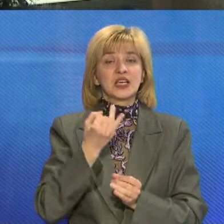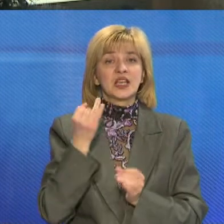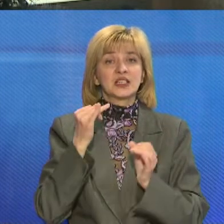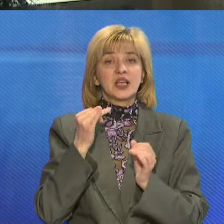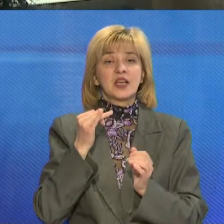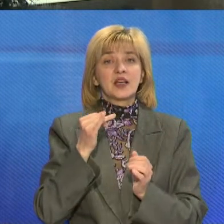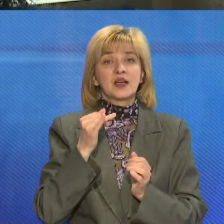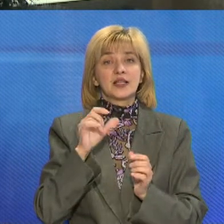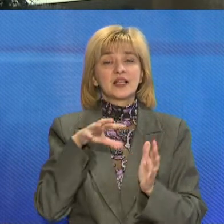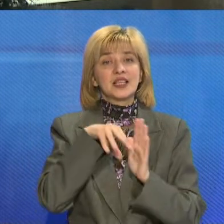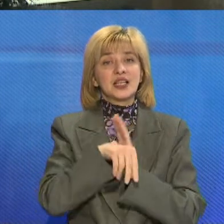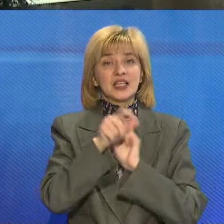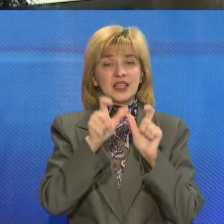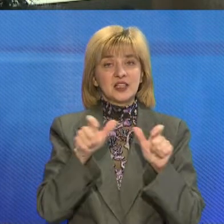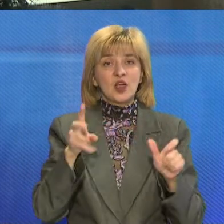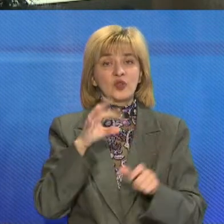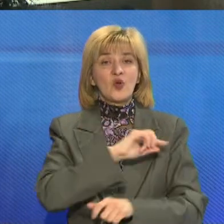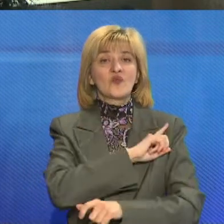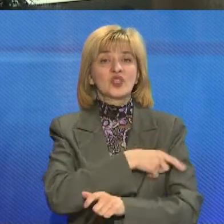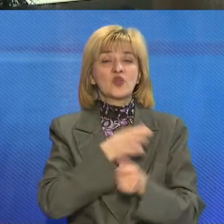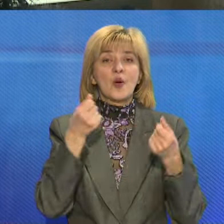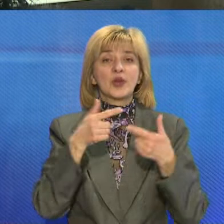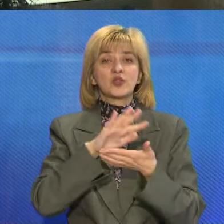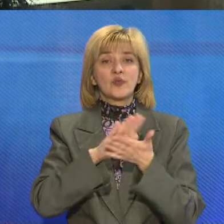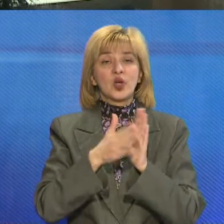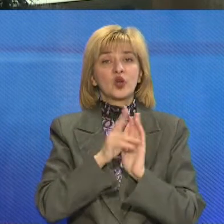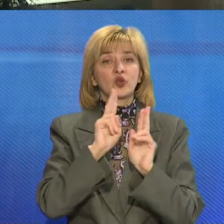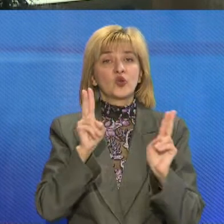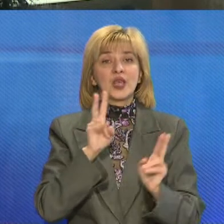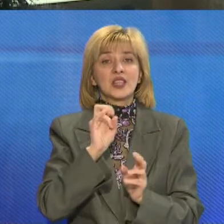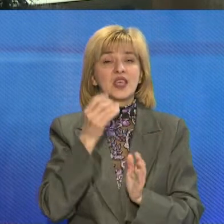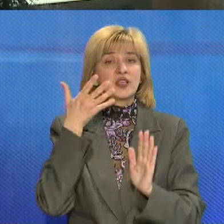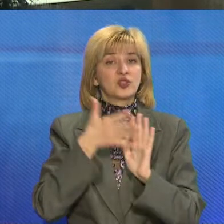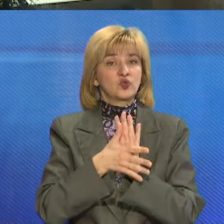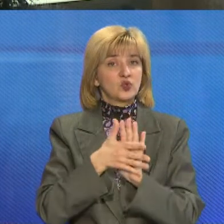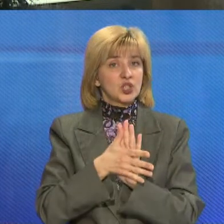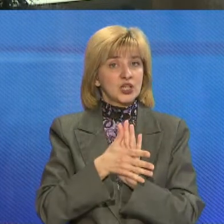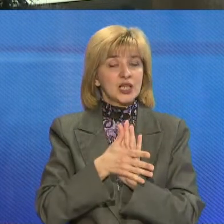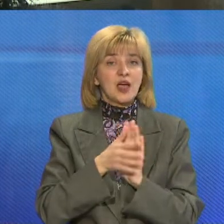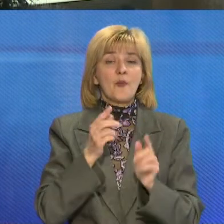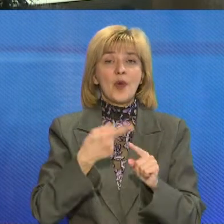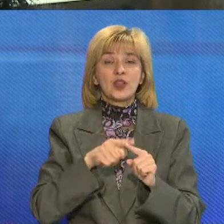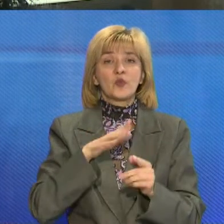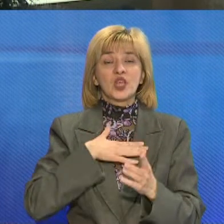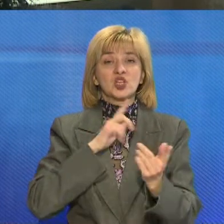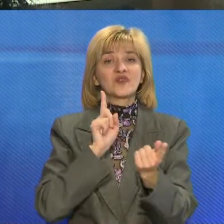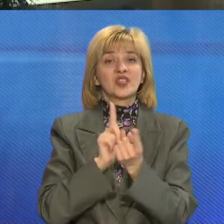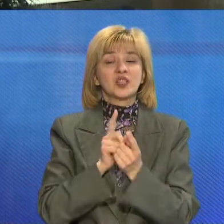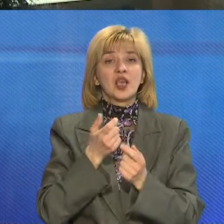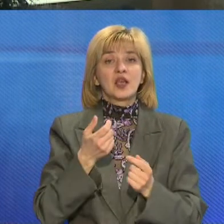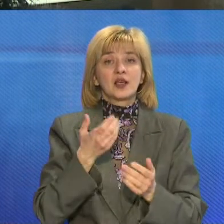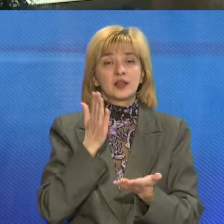но в силу определенных обстоятельств кто-то еще, наверное, ее не изучил, поэтому наши встречи носят такой достаточно